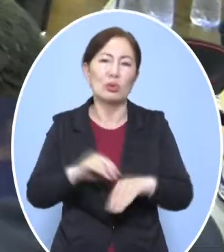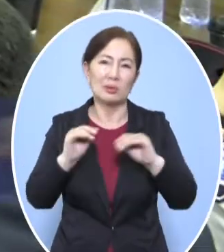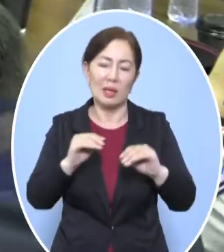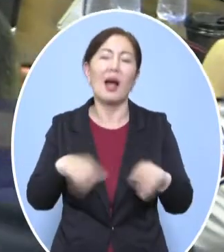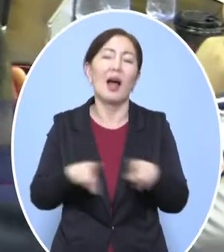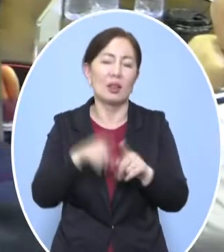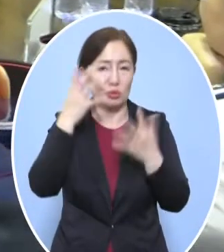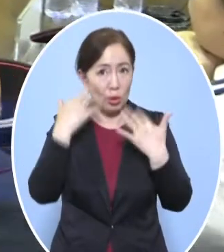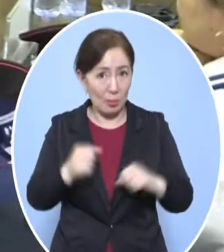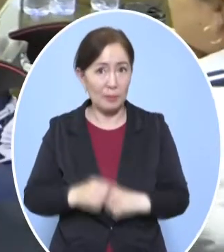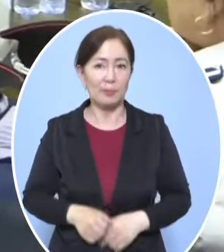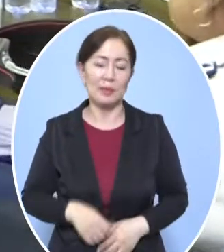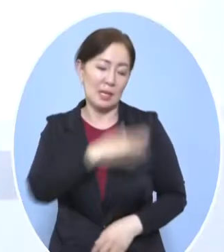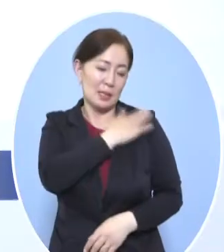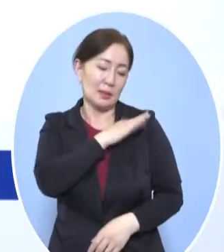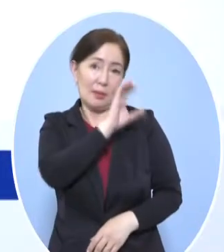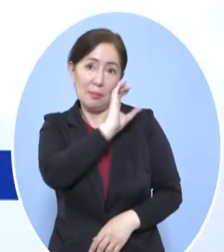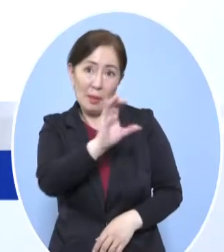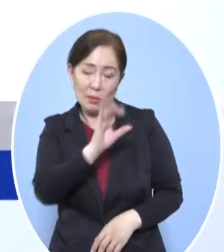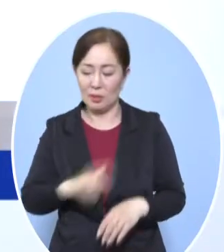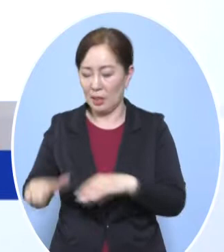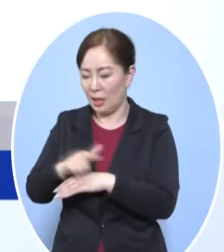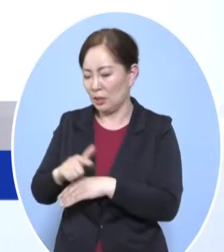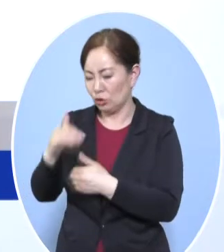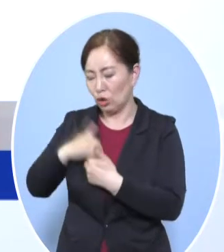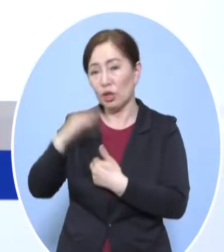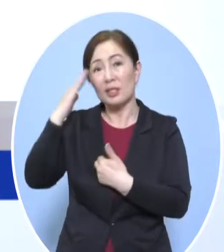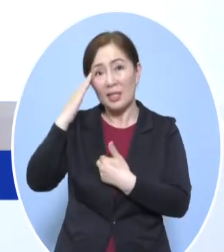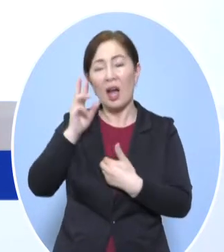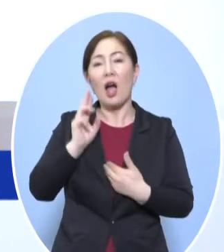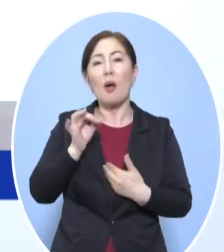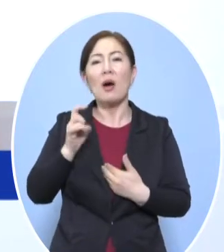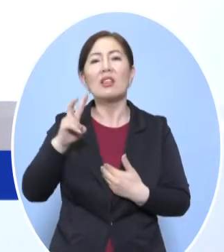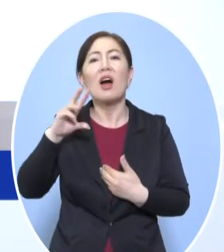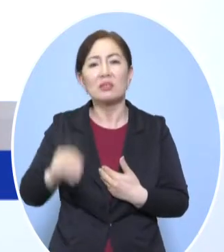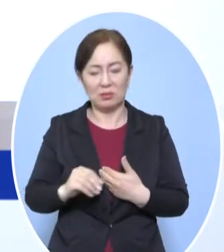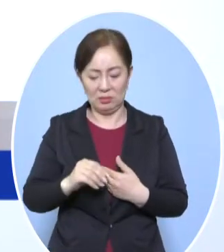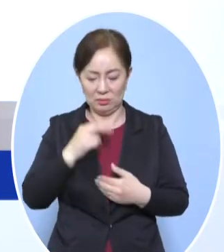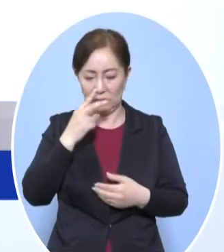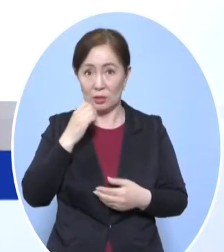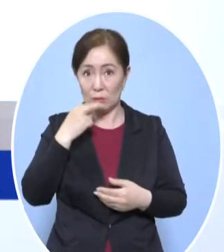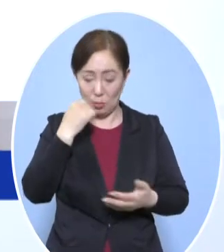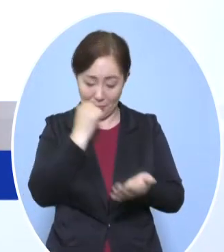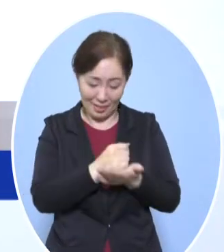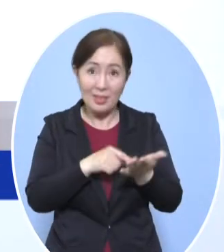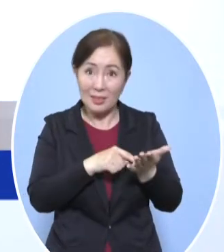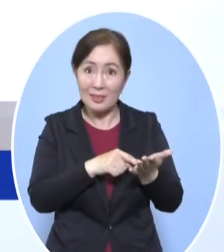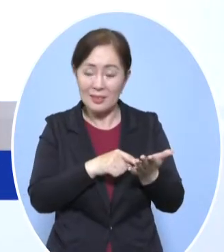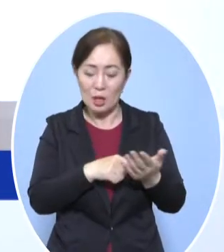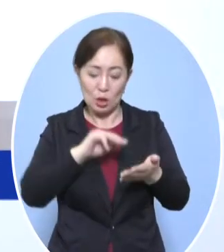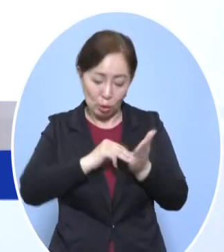танхим сурвалтыг мөн адил зохион байгууллаа. Цагдаагийн ерөнхий газрын дарга Тогтоолын зэргийн хамтлагчийн батлагдсан